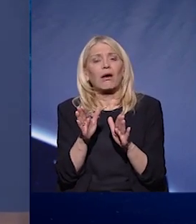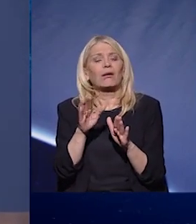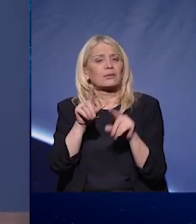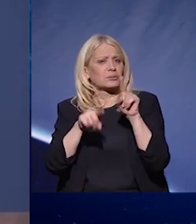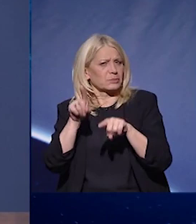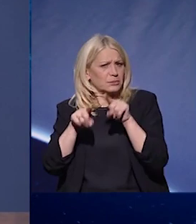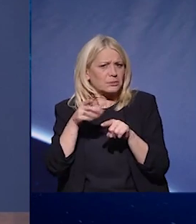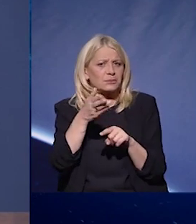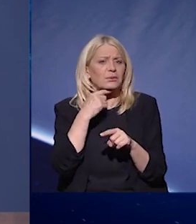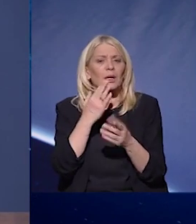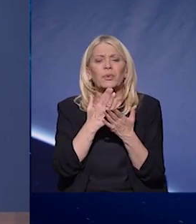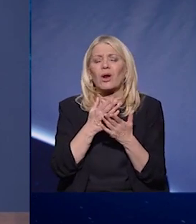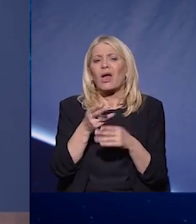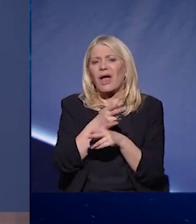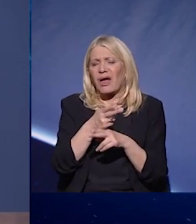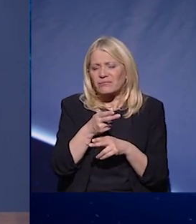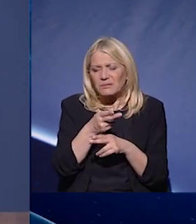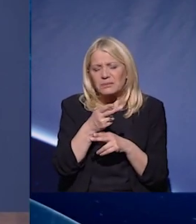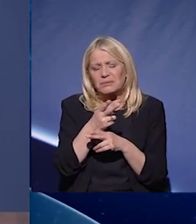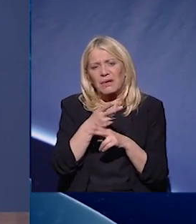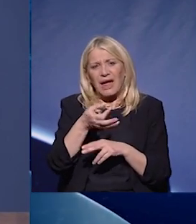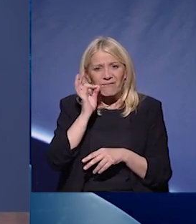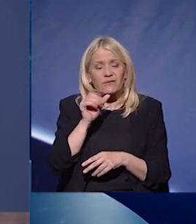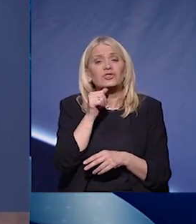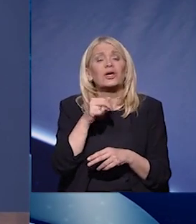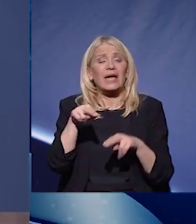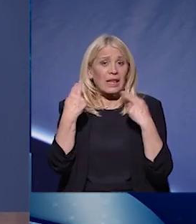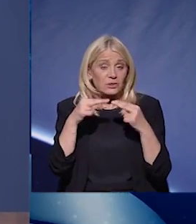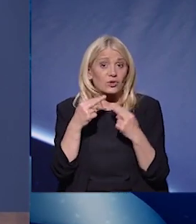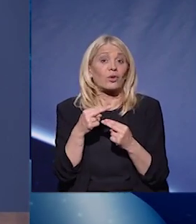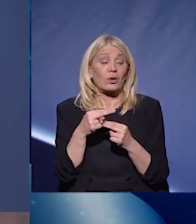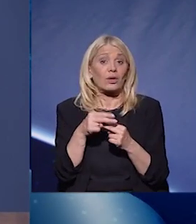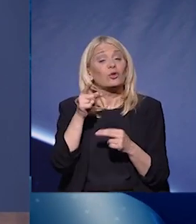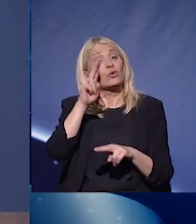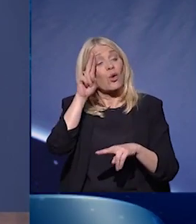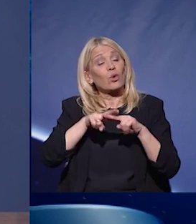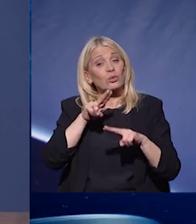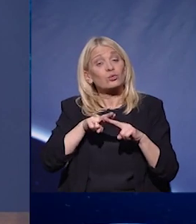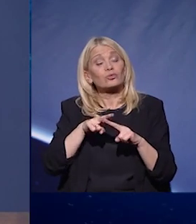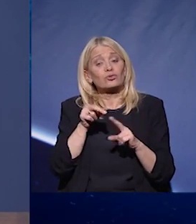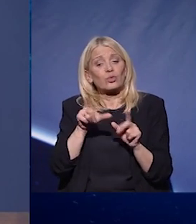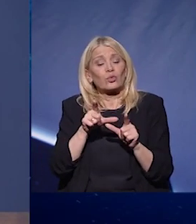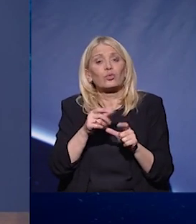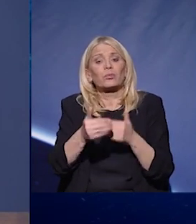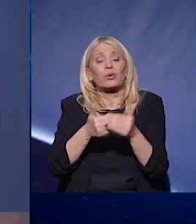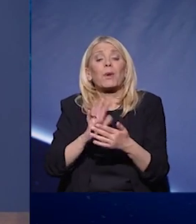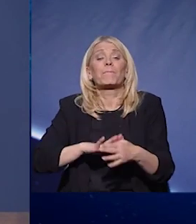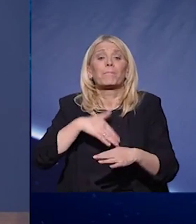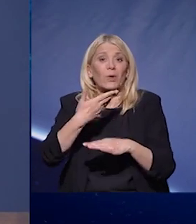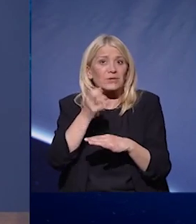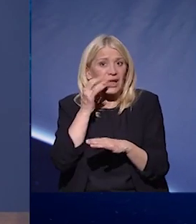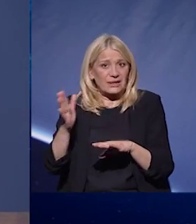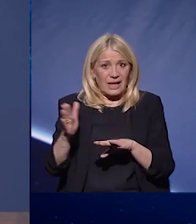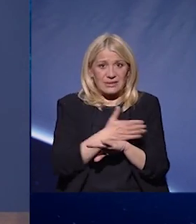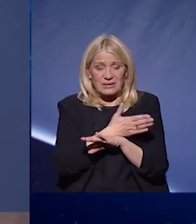određenih, konkretno su bili kafići i restorani. To odlučuju u periodu nakon kada